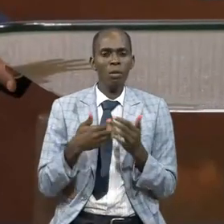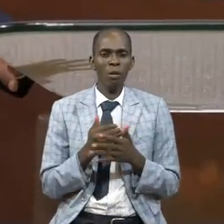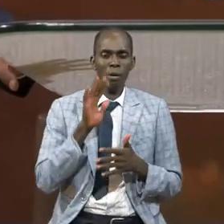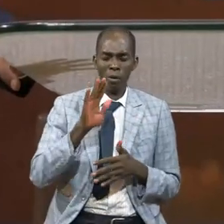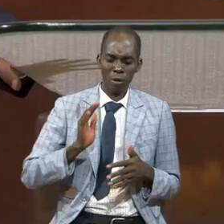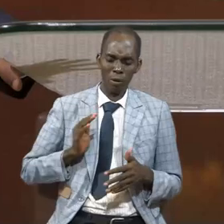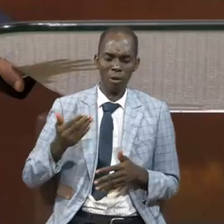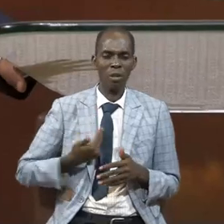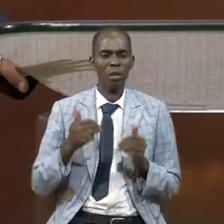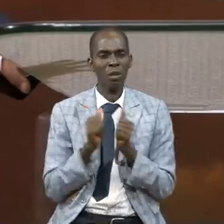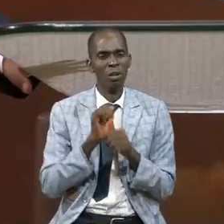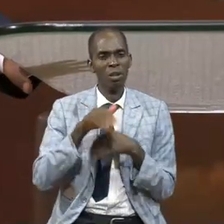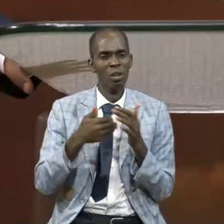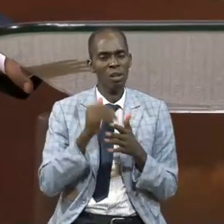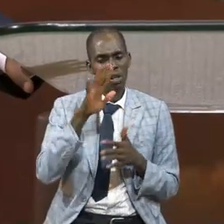ton âme,